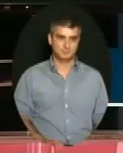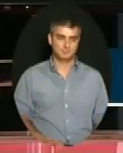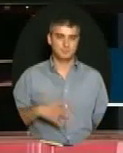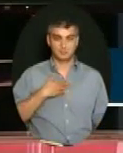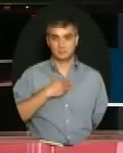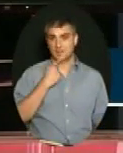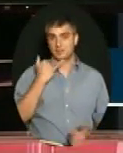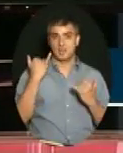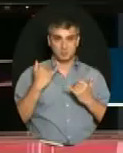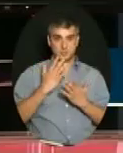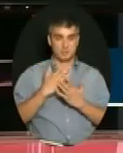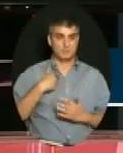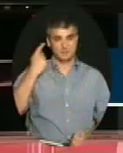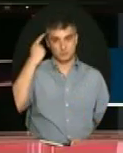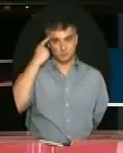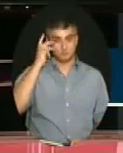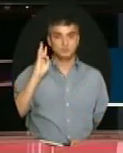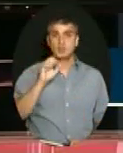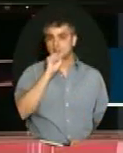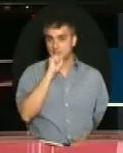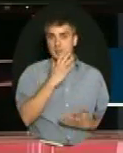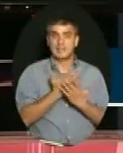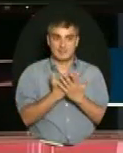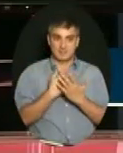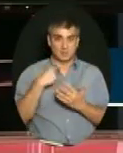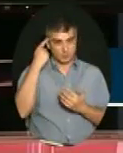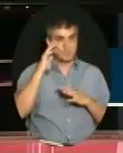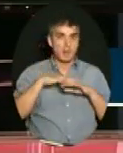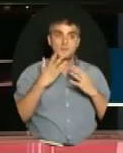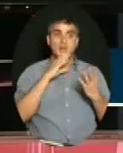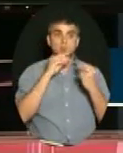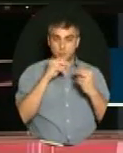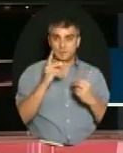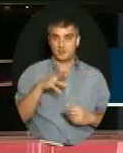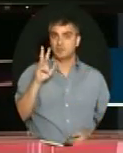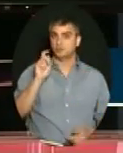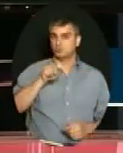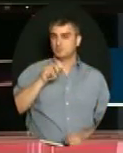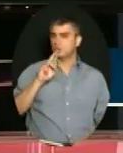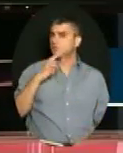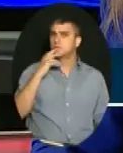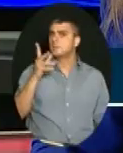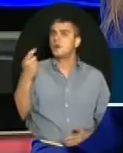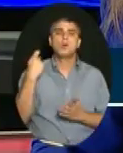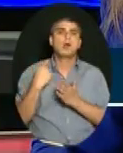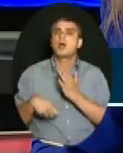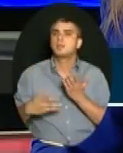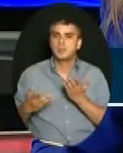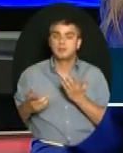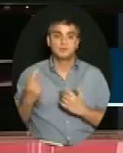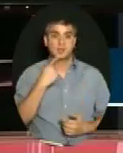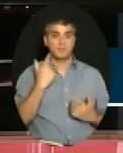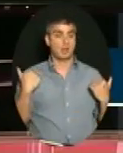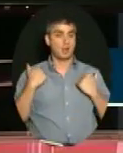היום שכבר אנחנו יודעים ששולה זקן העידה ואנחנו יודעים על מה מדובר, וכשרוזן שאל אותה מה הוא קנה והיא אמרה